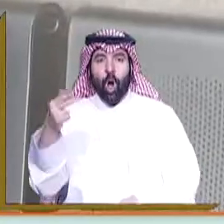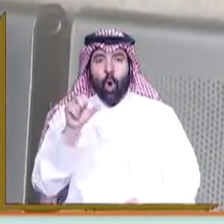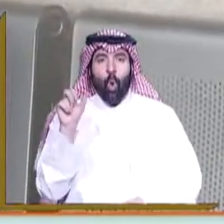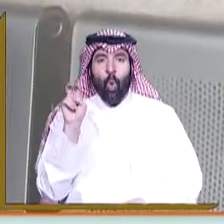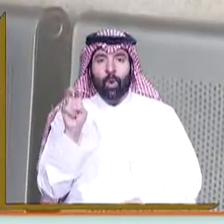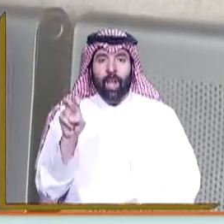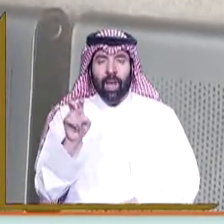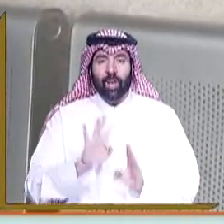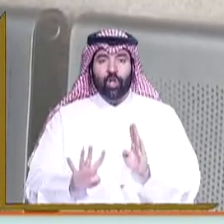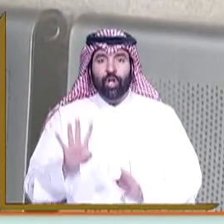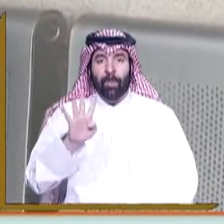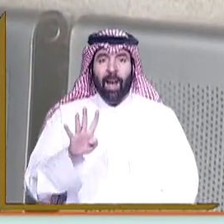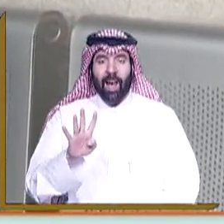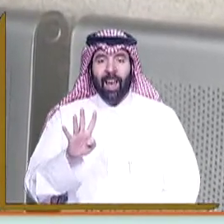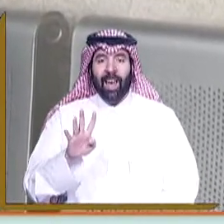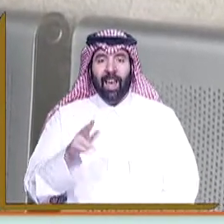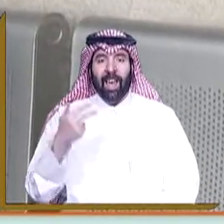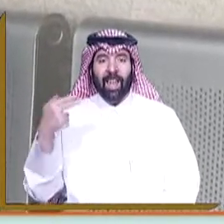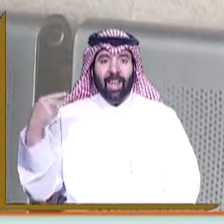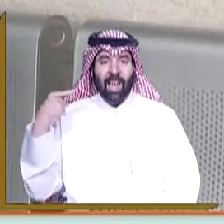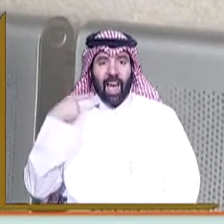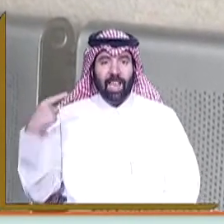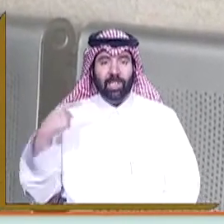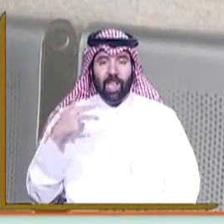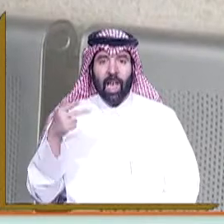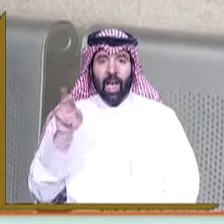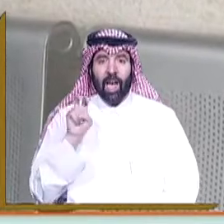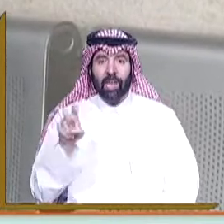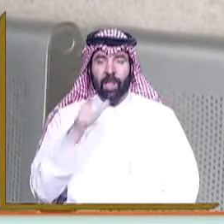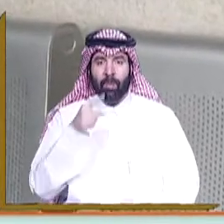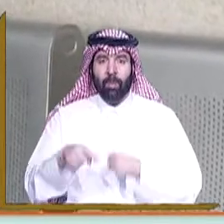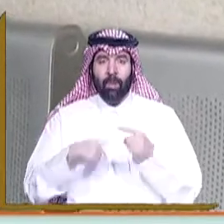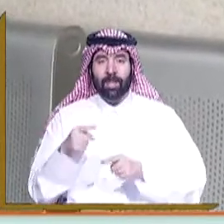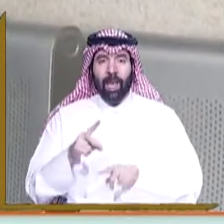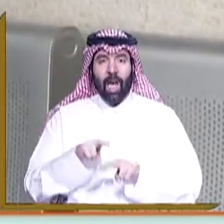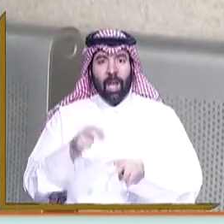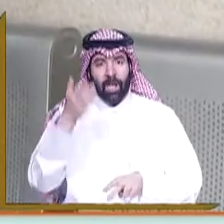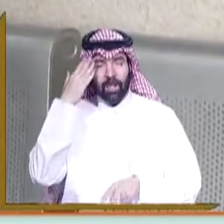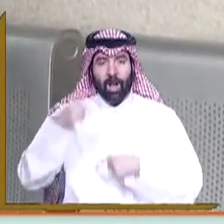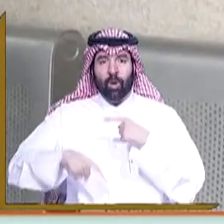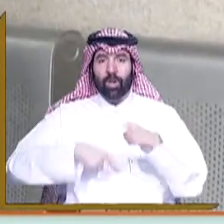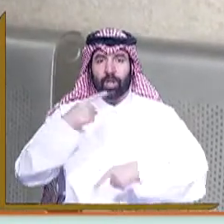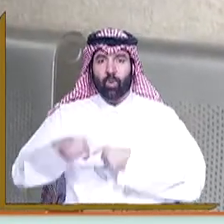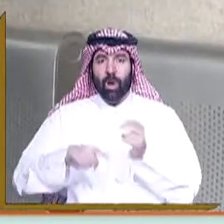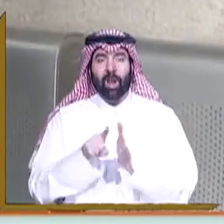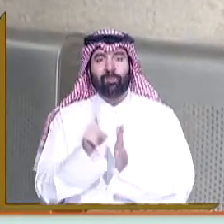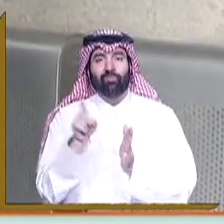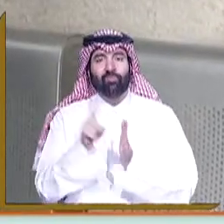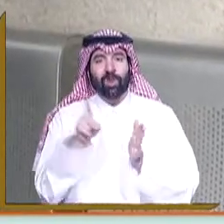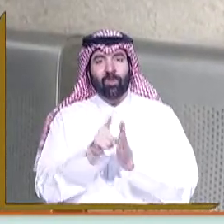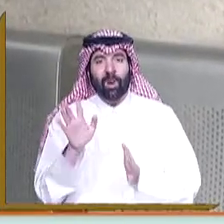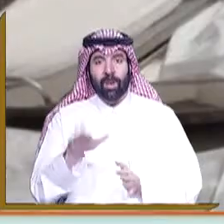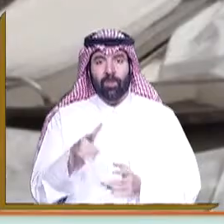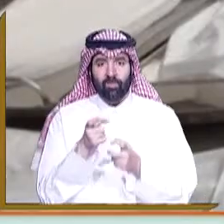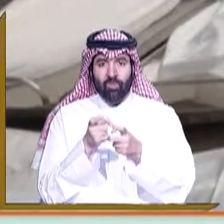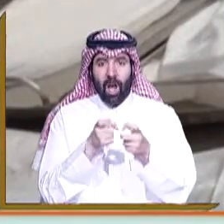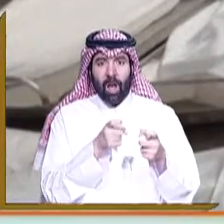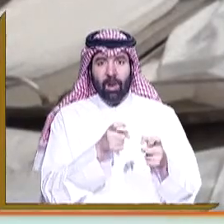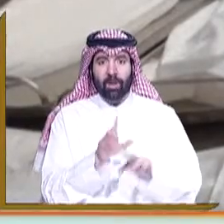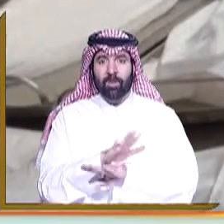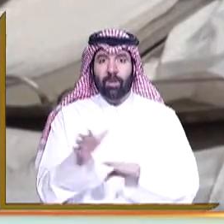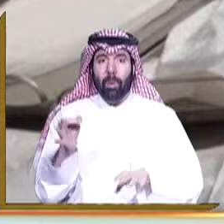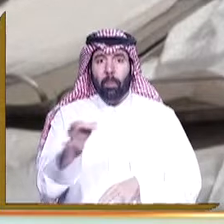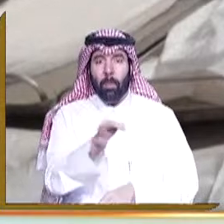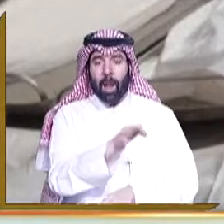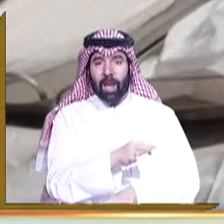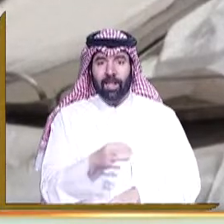غزة. وزارة الصحة الفلسطينية قالت إن الاحتلال لا يزال يقصف ويطلق النار في كل